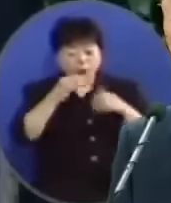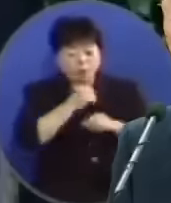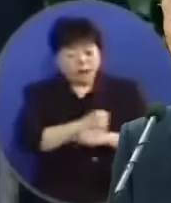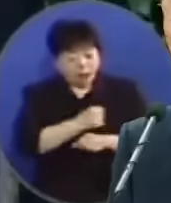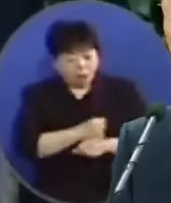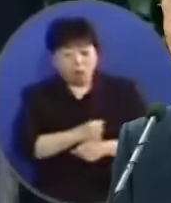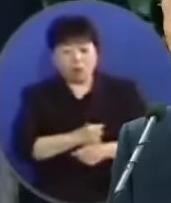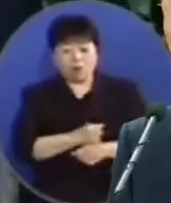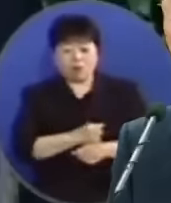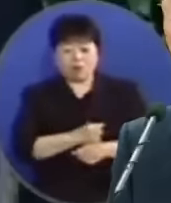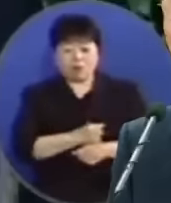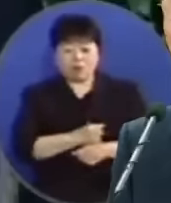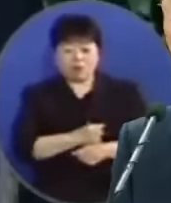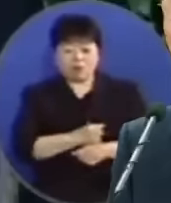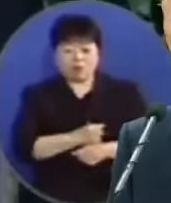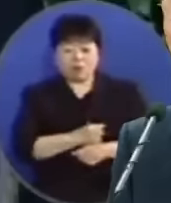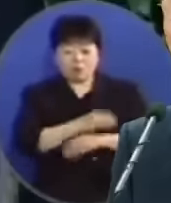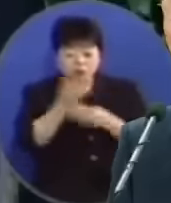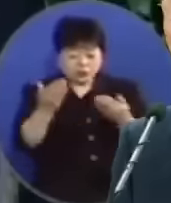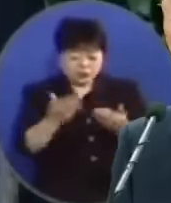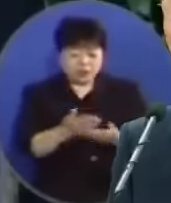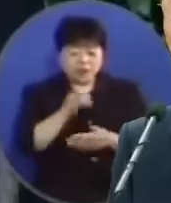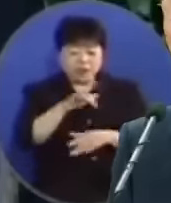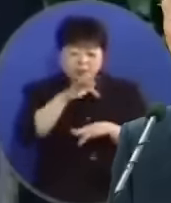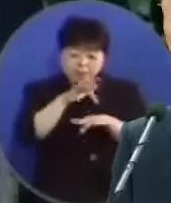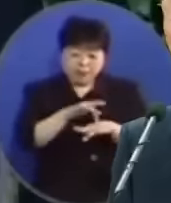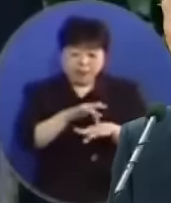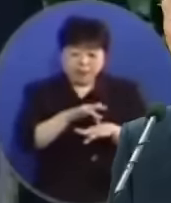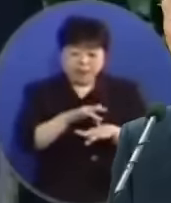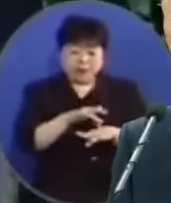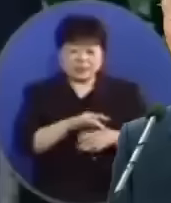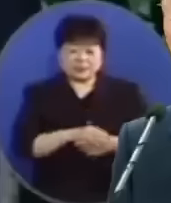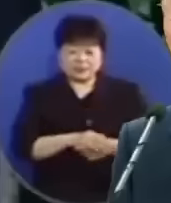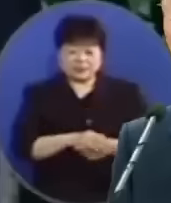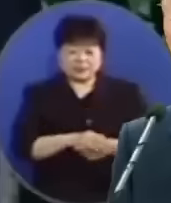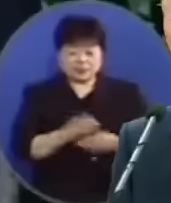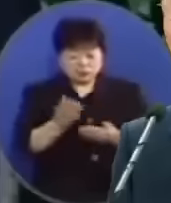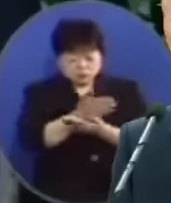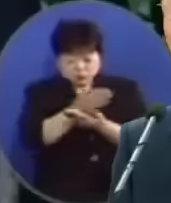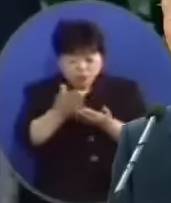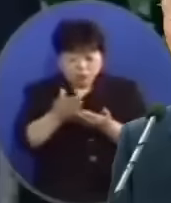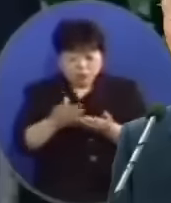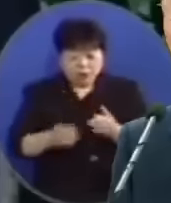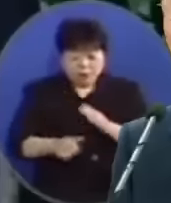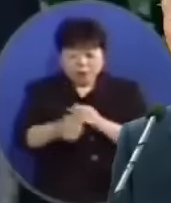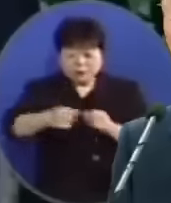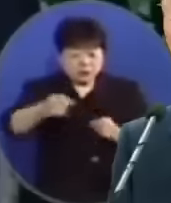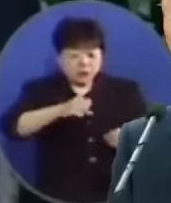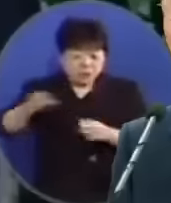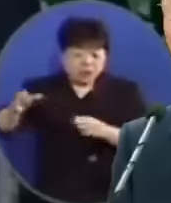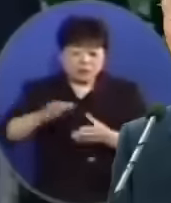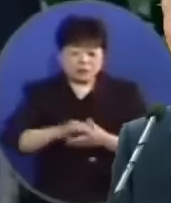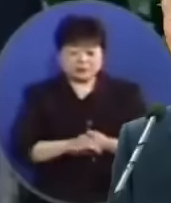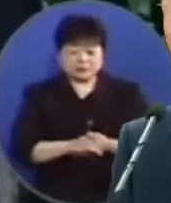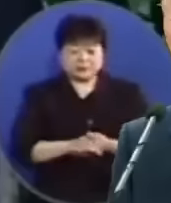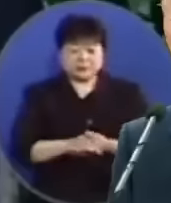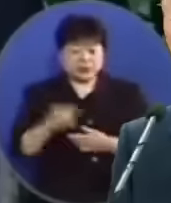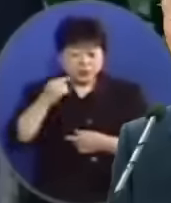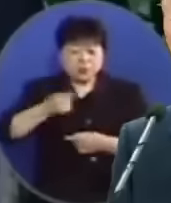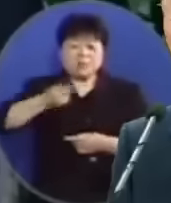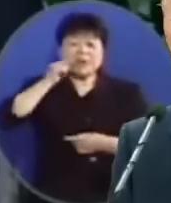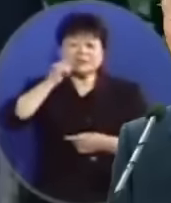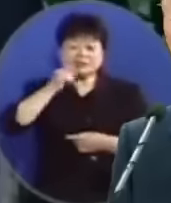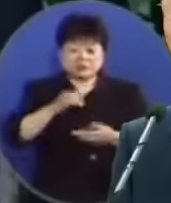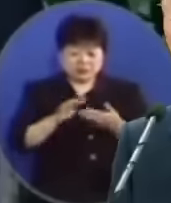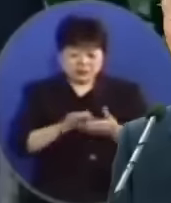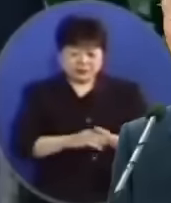말하시고 모든 일에 마귀가 들어있지 않느냐 분별하여 뱀을 집어내고 독을 마시고